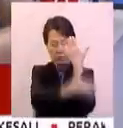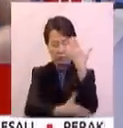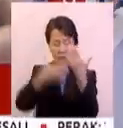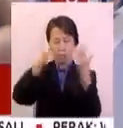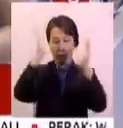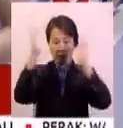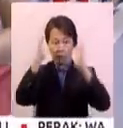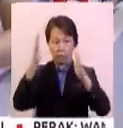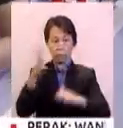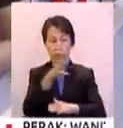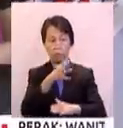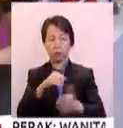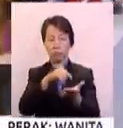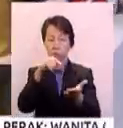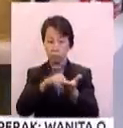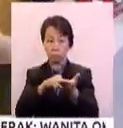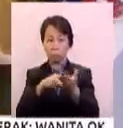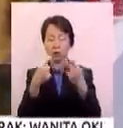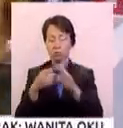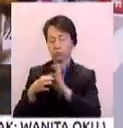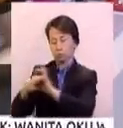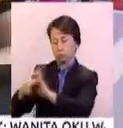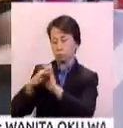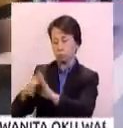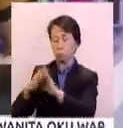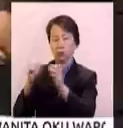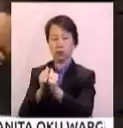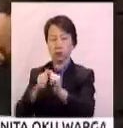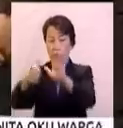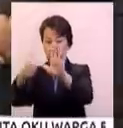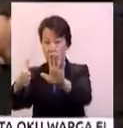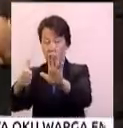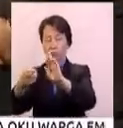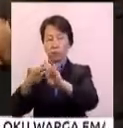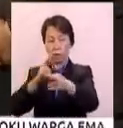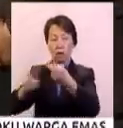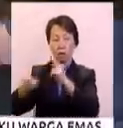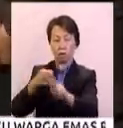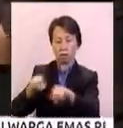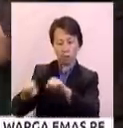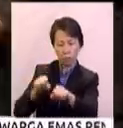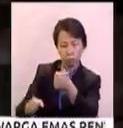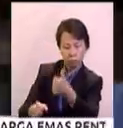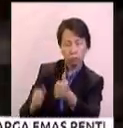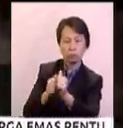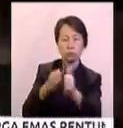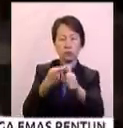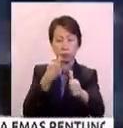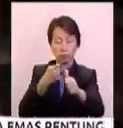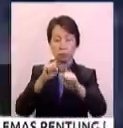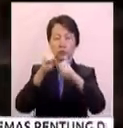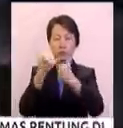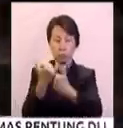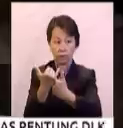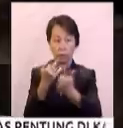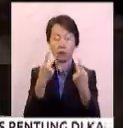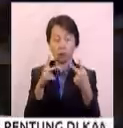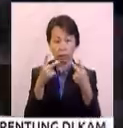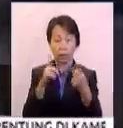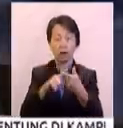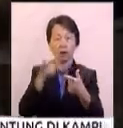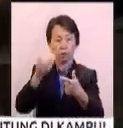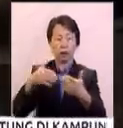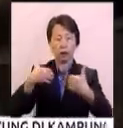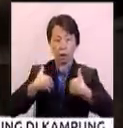Malaysia dan ia merupakan hasil kerjasama dengan 6 rakan strategik yang terdiri daripada syarikat runcitan